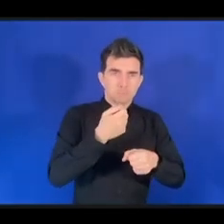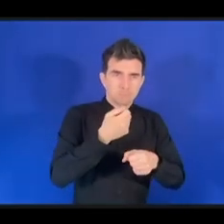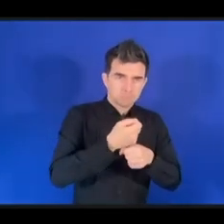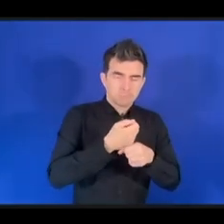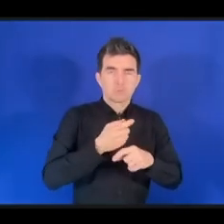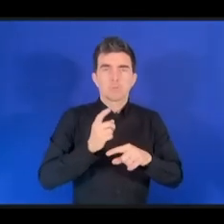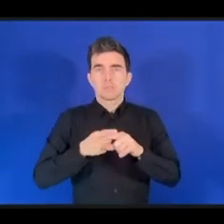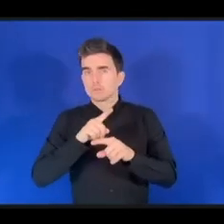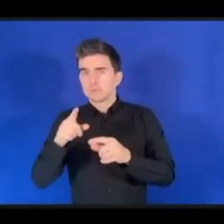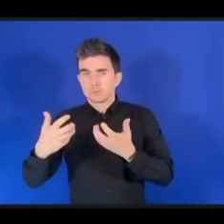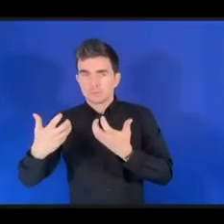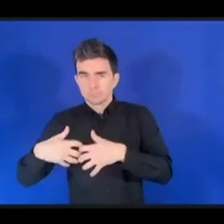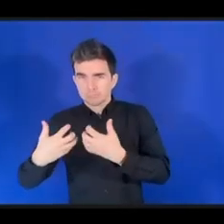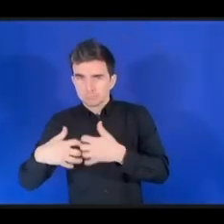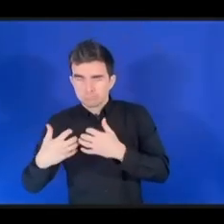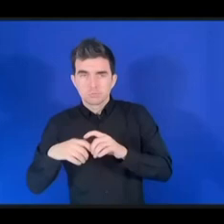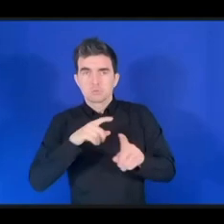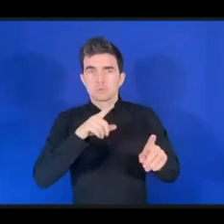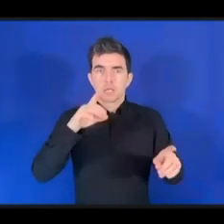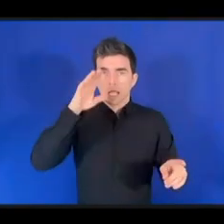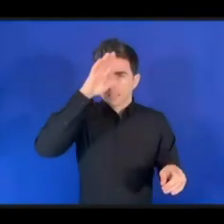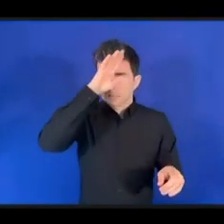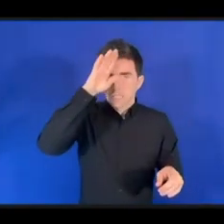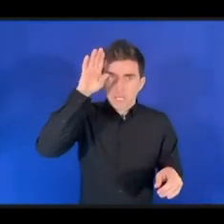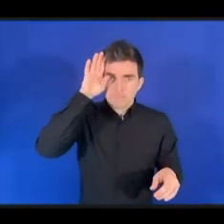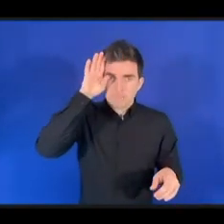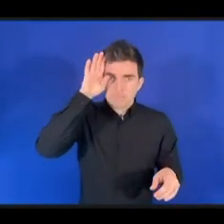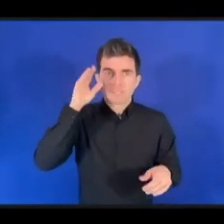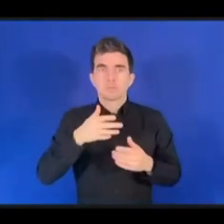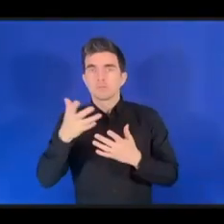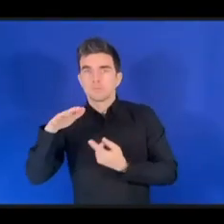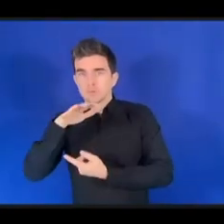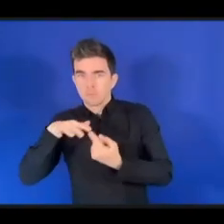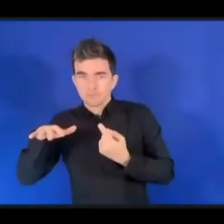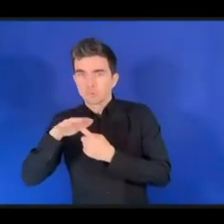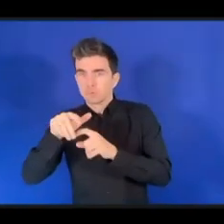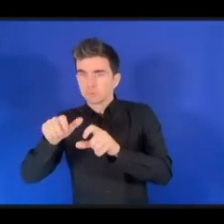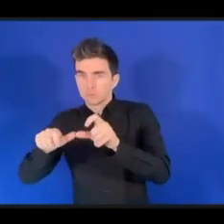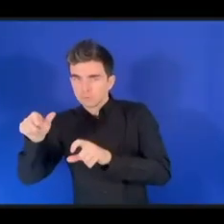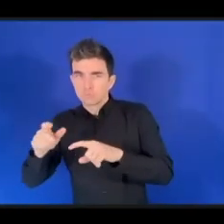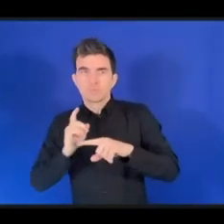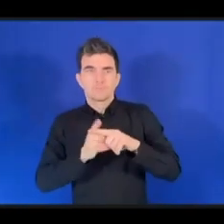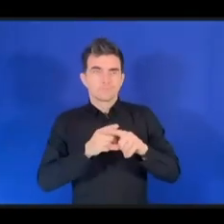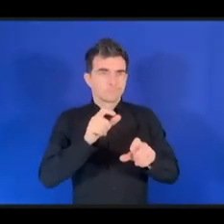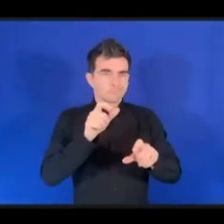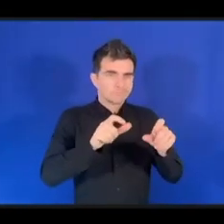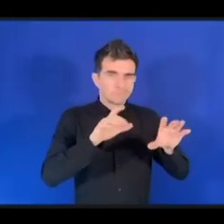代表和学生代表，感谢你们的参会。